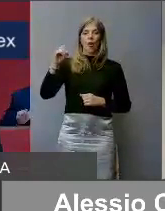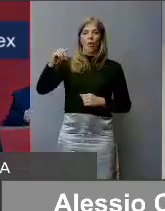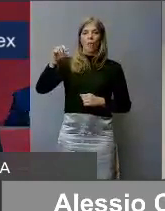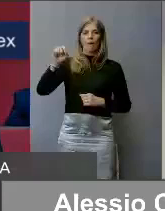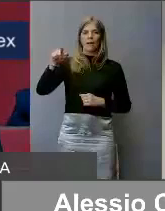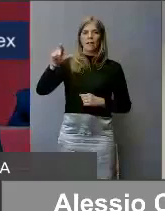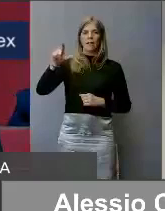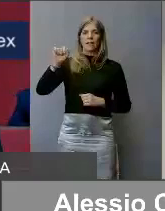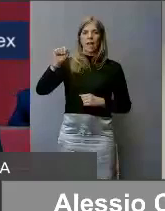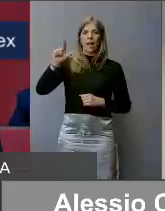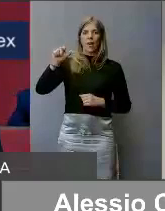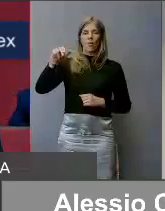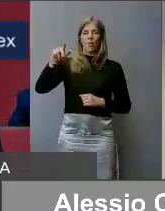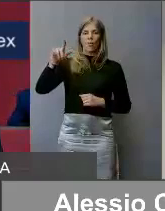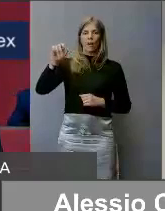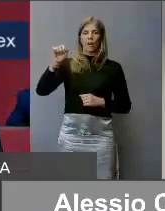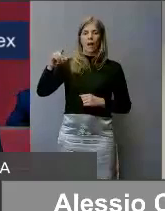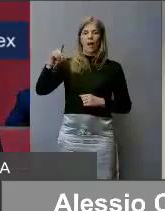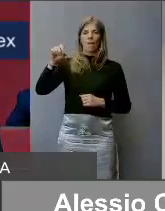lunga